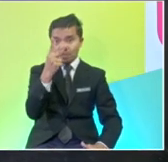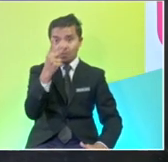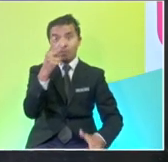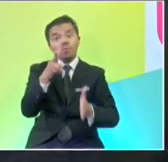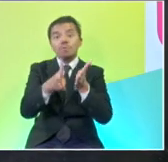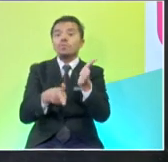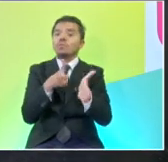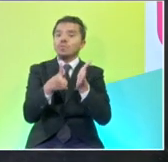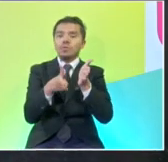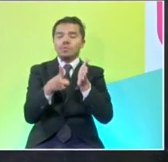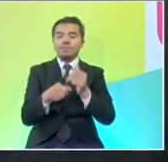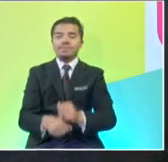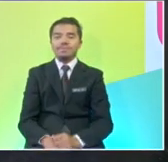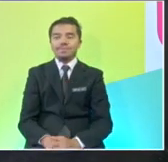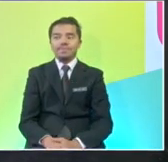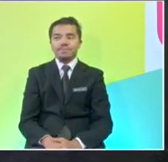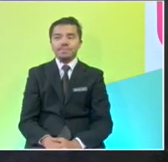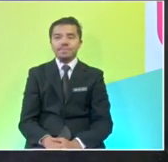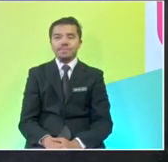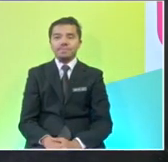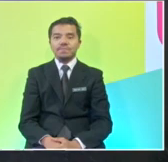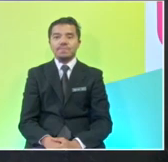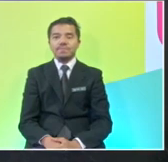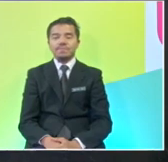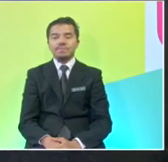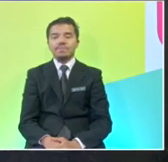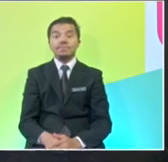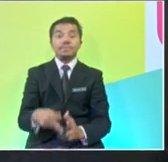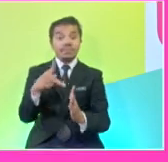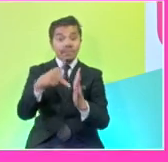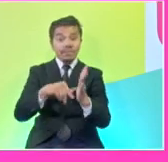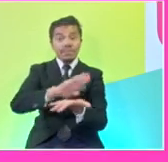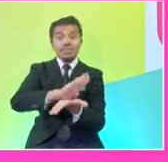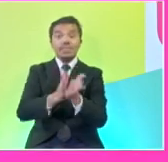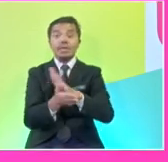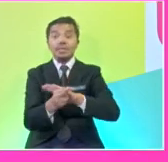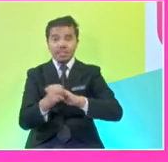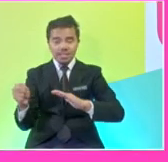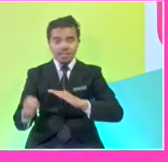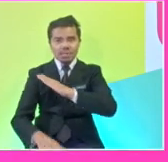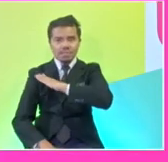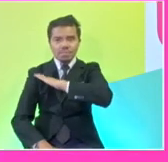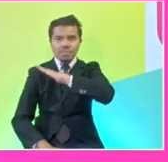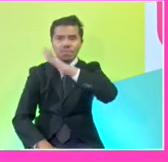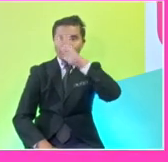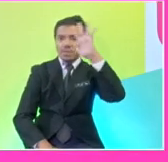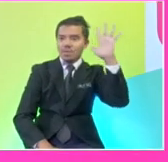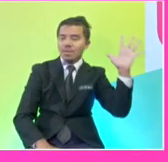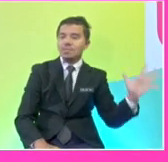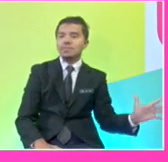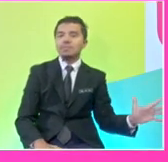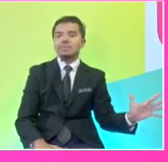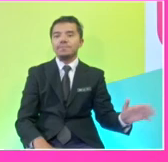sama-sama tengok Oke ini adalah kejadian pelangi yang kita akan belajar jadi aku sedikit lagi lah Apa itu